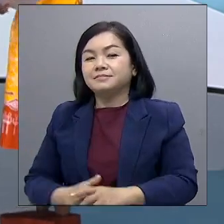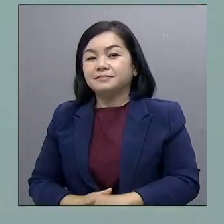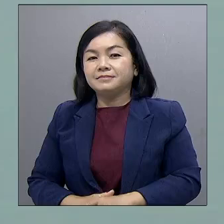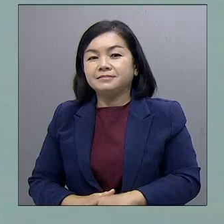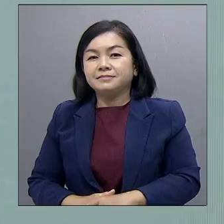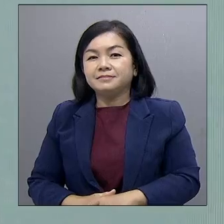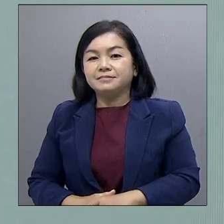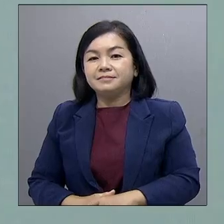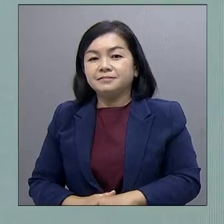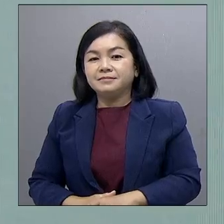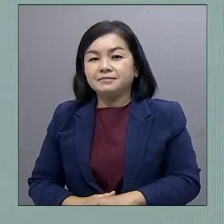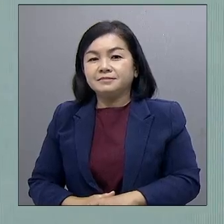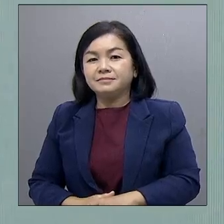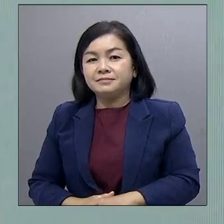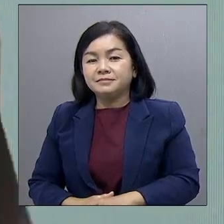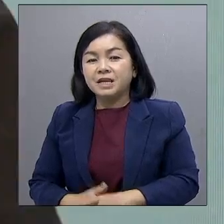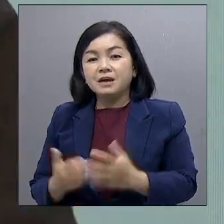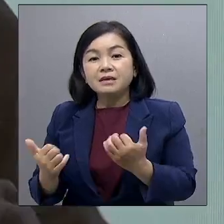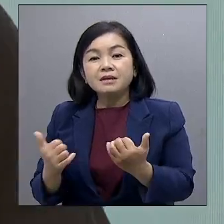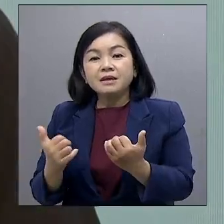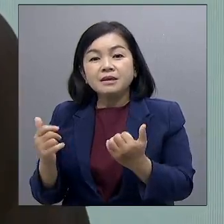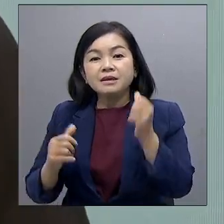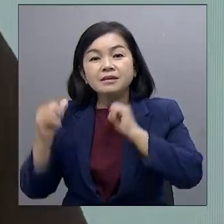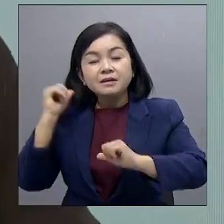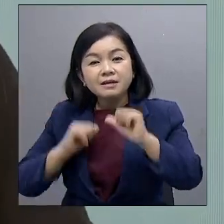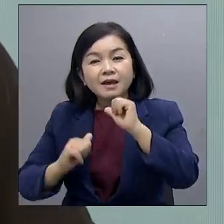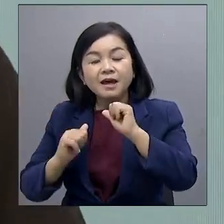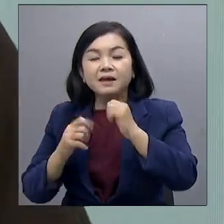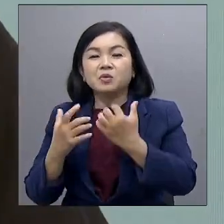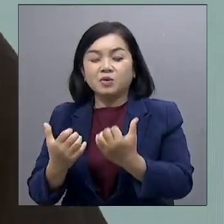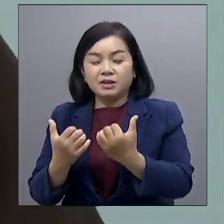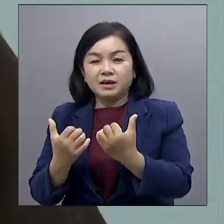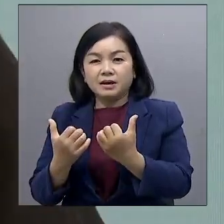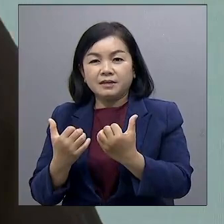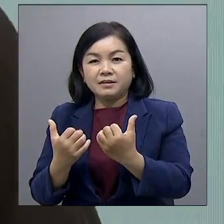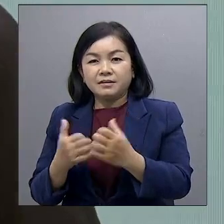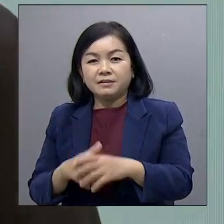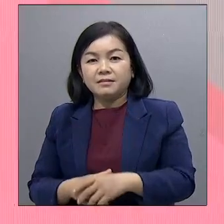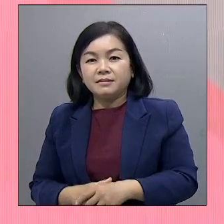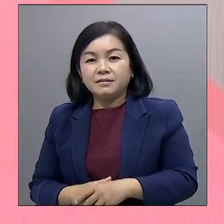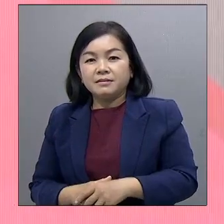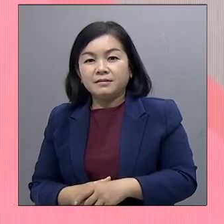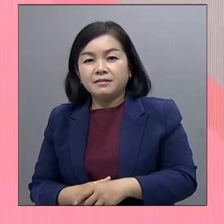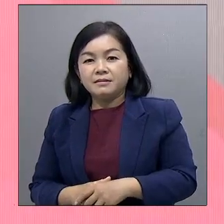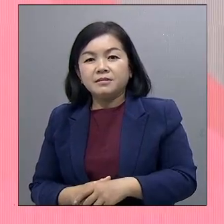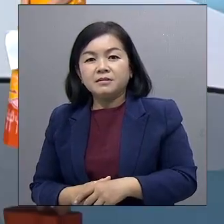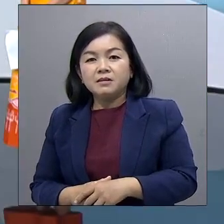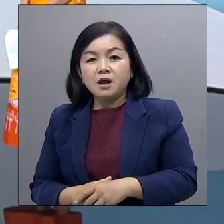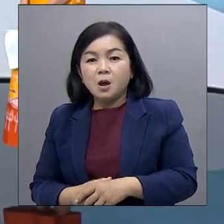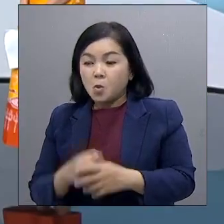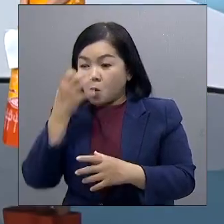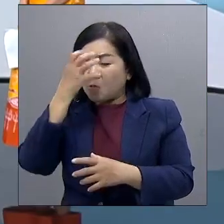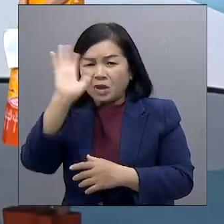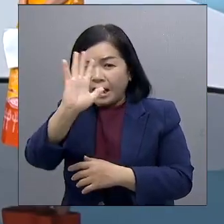อ่ะเราออกได้เราสามารถเคลมตัวเองได้เลยลูกไม่เป็นไรใช่ประมาณนั้นก็คือจะเหวี่ยงอ่ะในเรื่องไม่เหวี่ยงไม่เหวี่ยงน่า